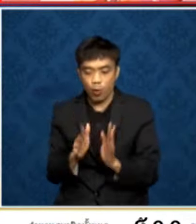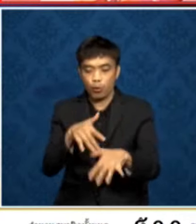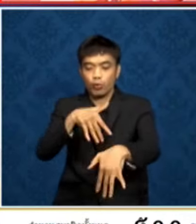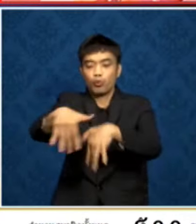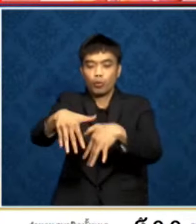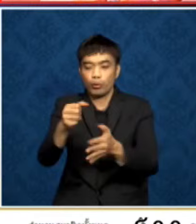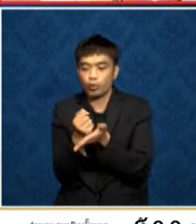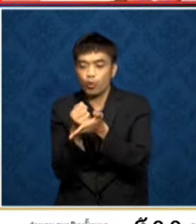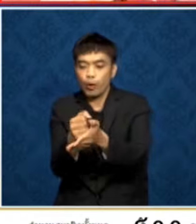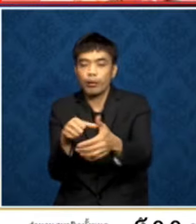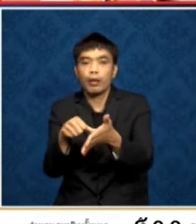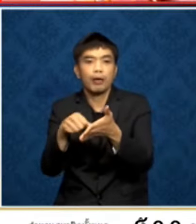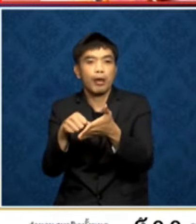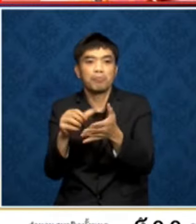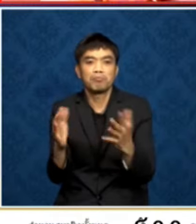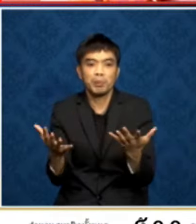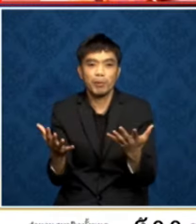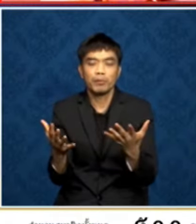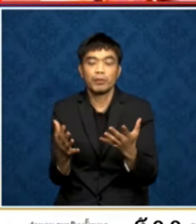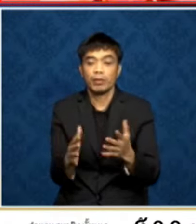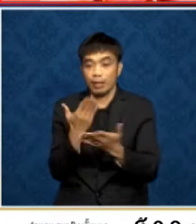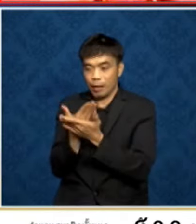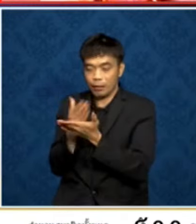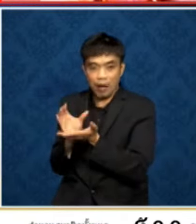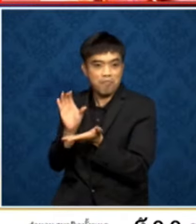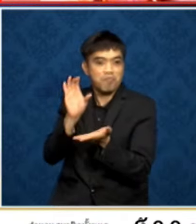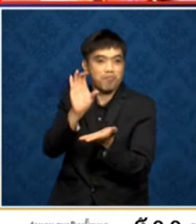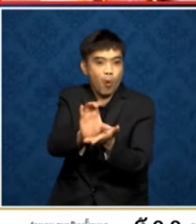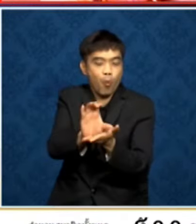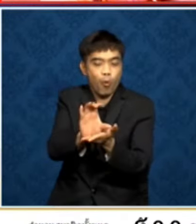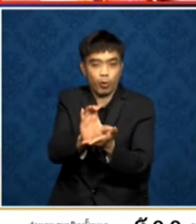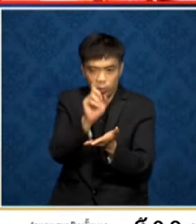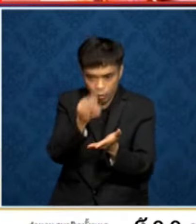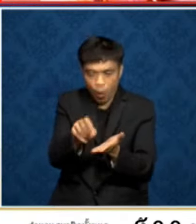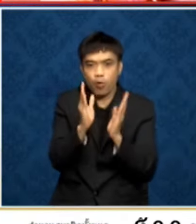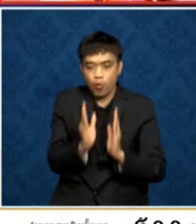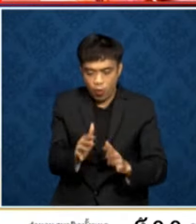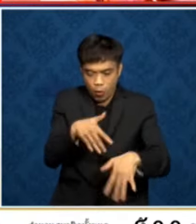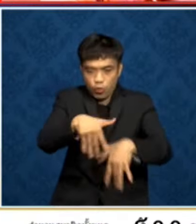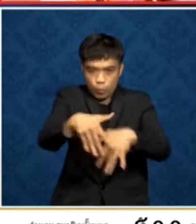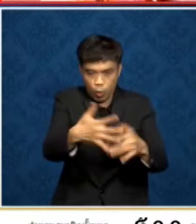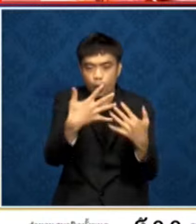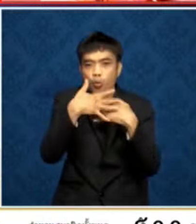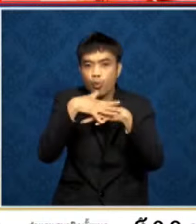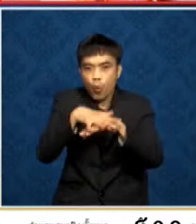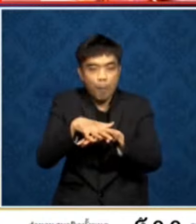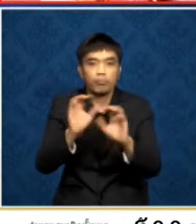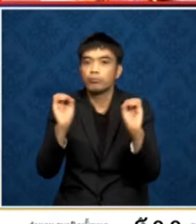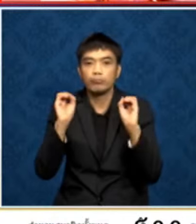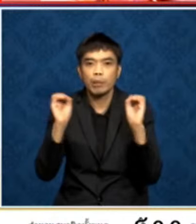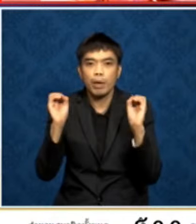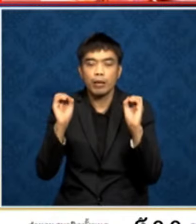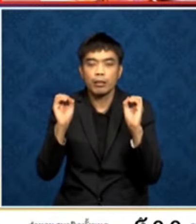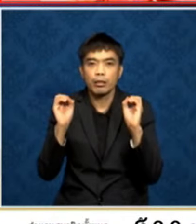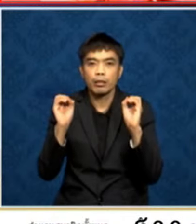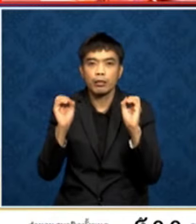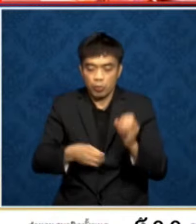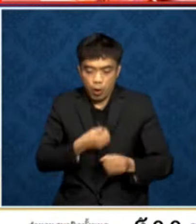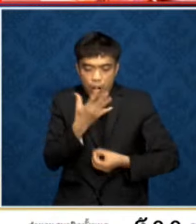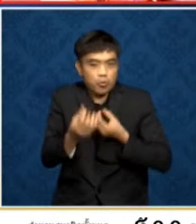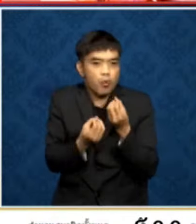แก้ไขการจัดสรรงบประมาณไม่ได้เกิดจากการมีส่วนร่วมของคนในท้องถิ่นเลยเป็นเรื่องที่เป็น